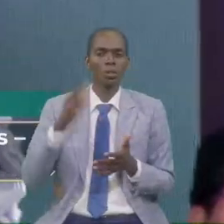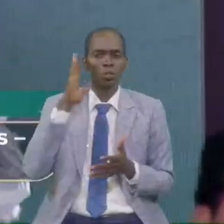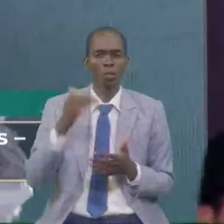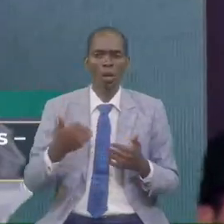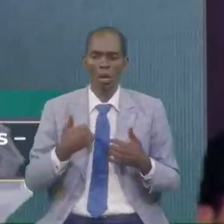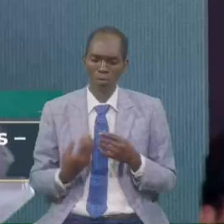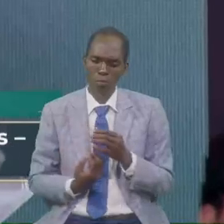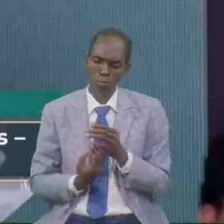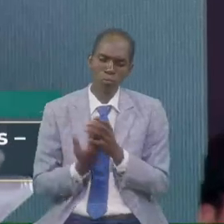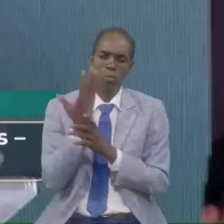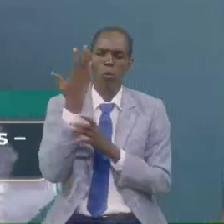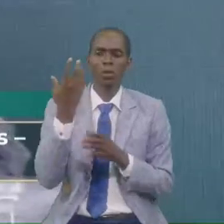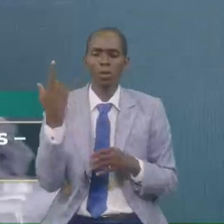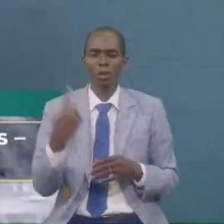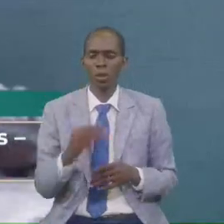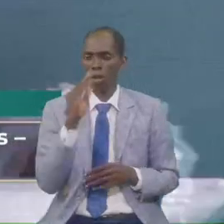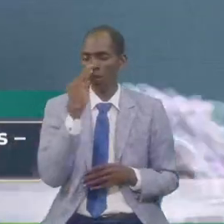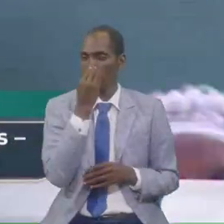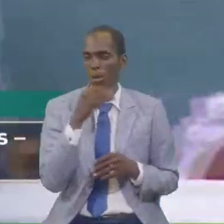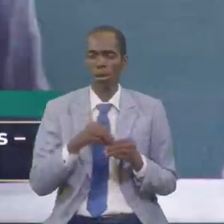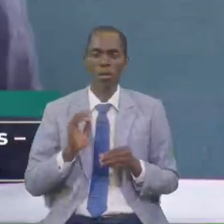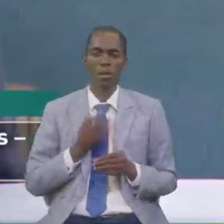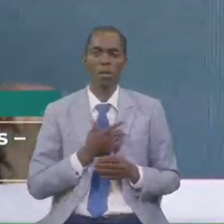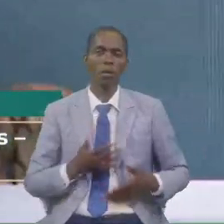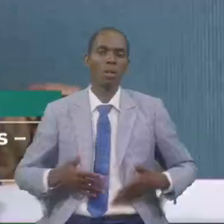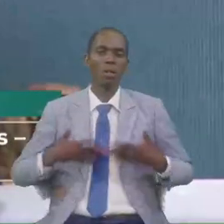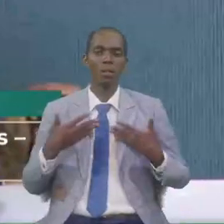et cela va étouffer les fleurs de notre vie.